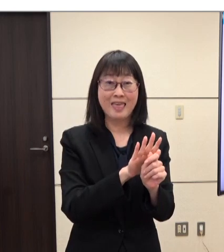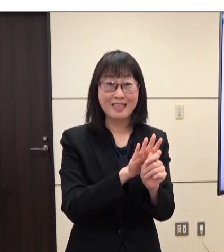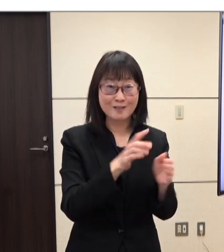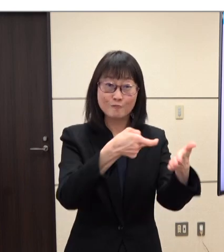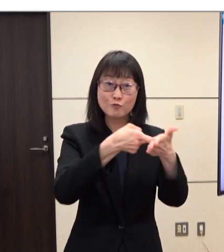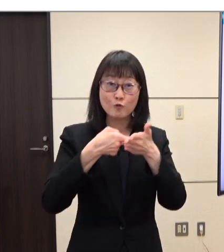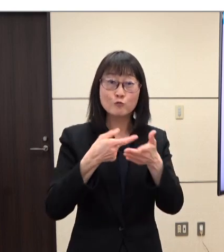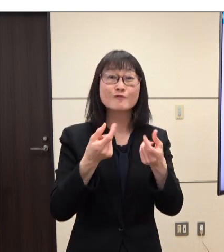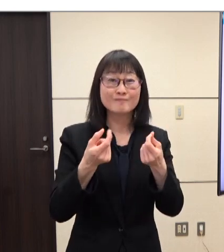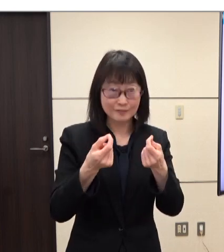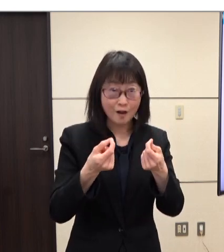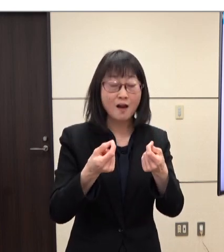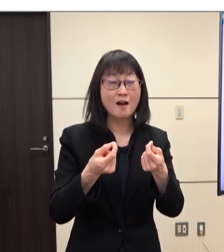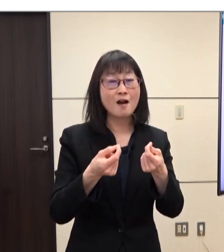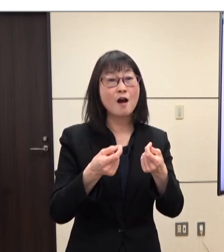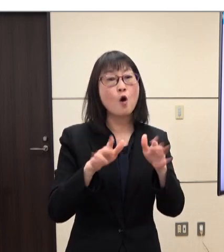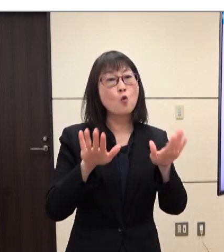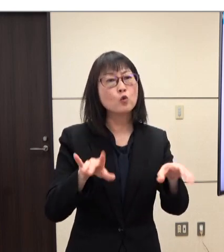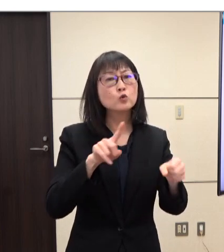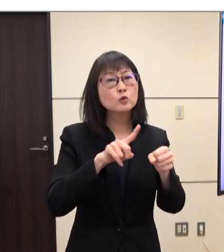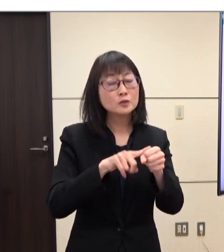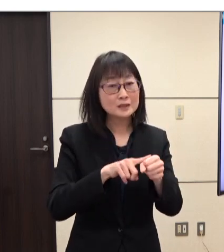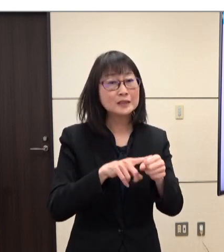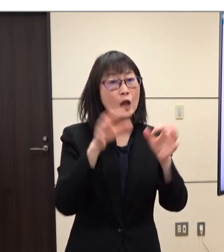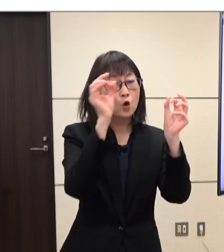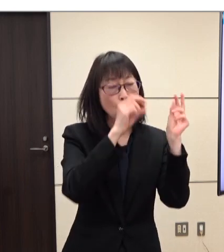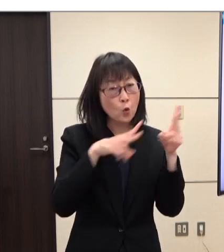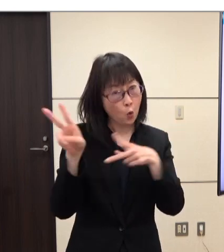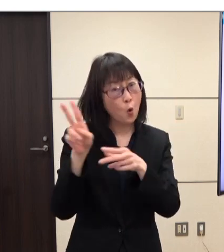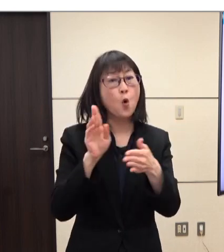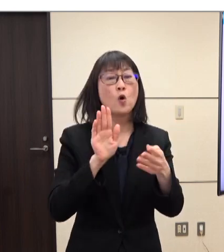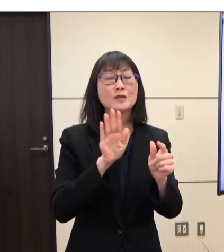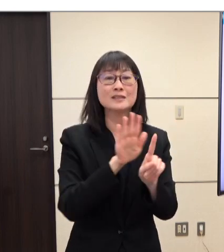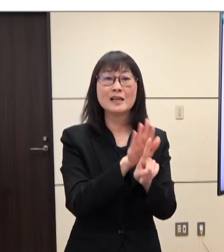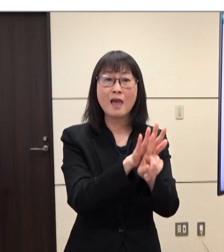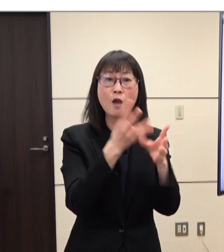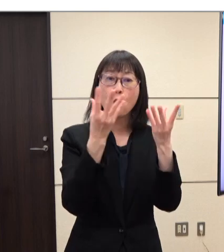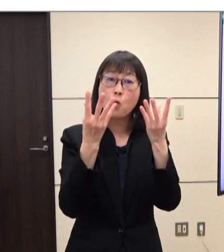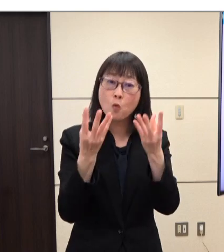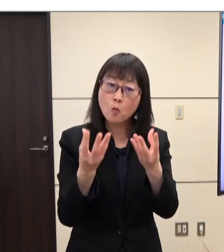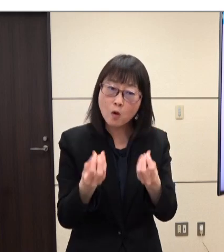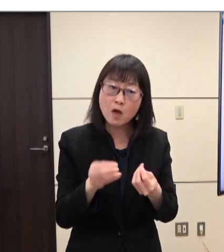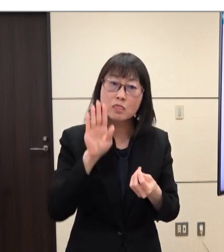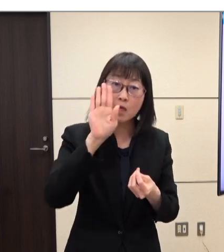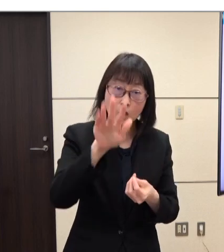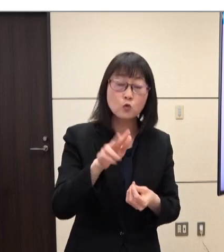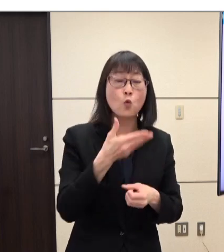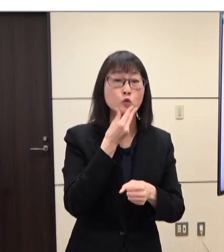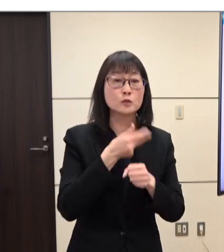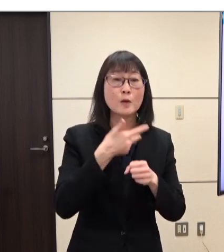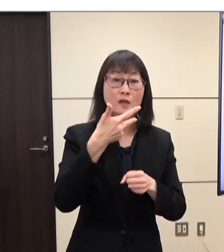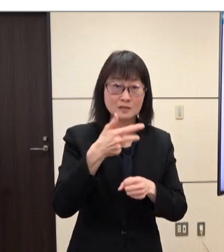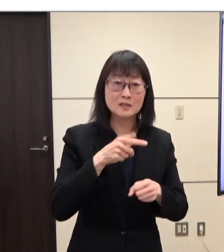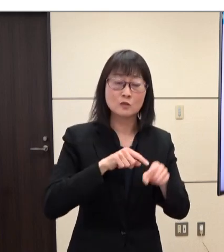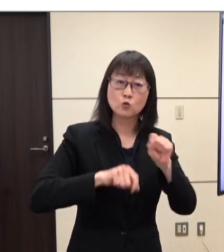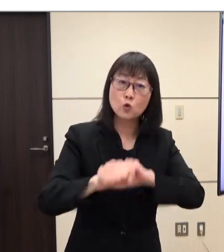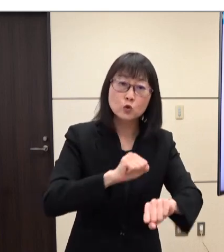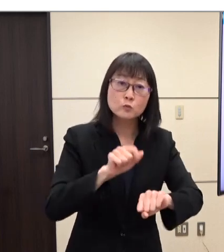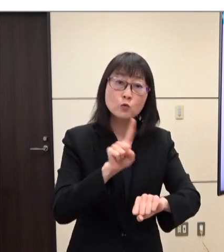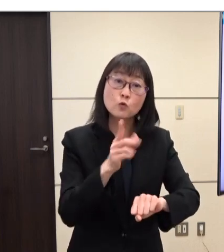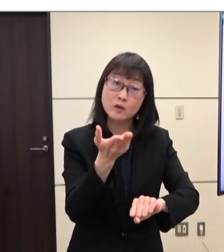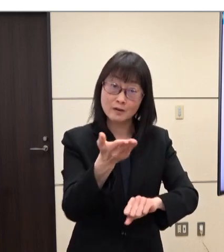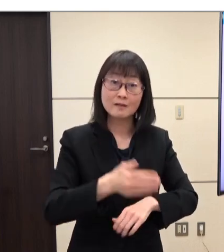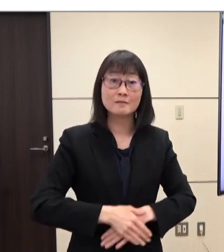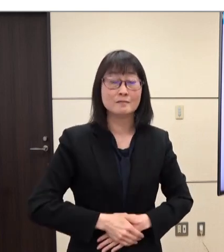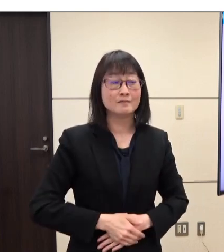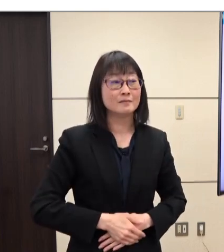うのも懸念されると思うんですけれども、それが生じないように市としてどういうふうに取り組んでいくのかというのを聞かせていただきます。 はい、まあ、基本的にはですね、